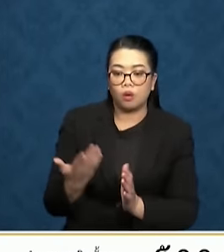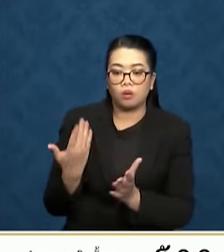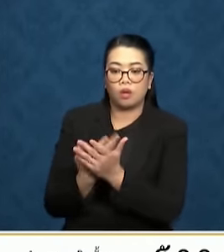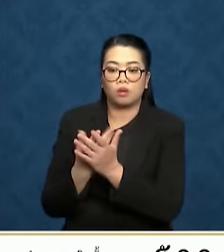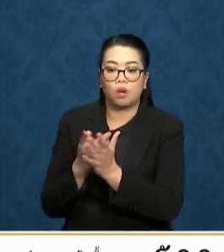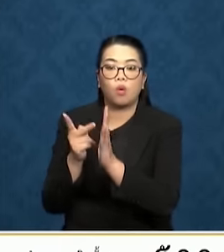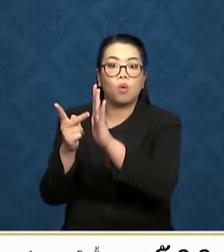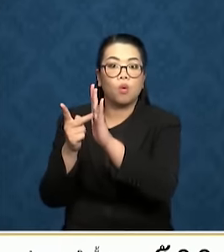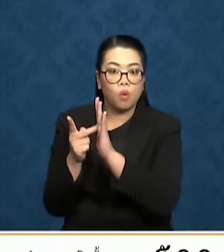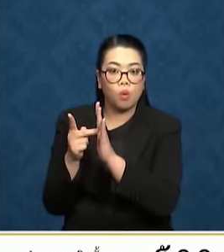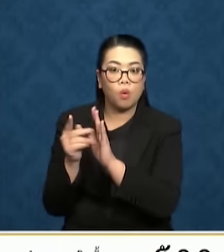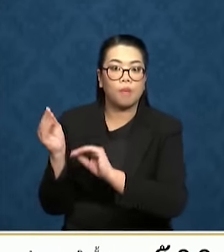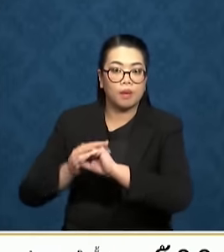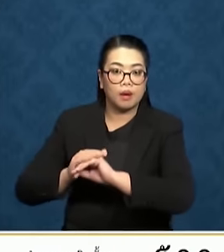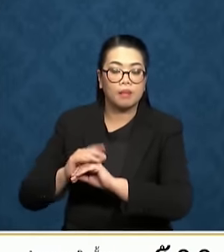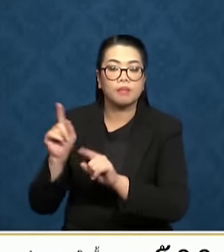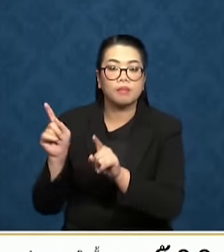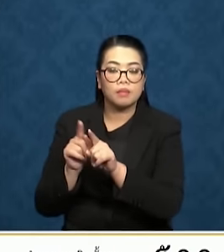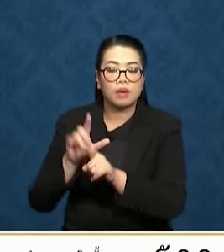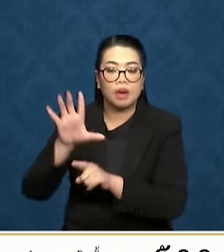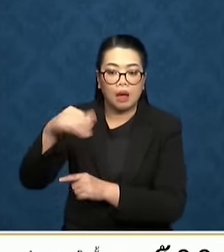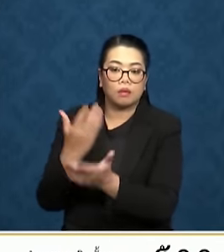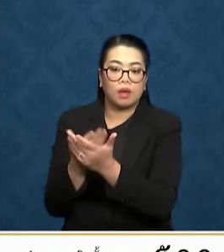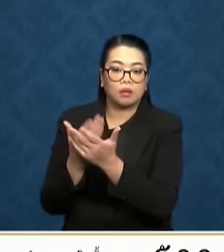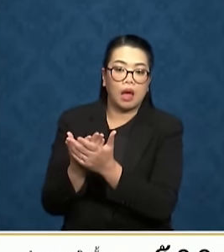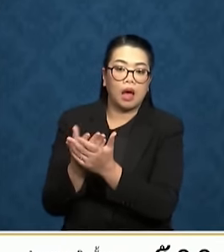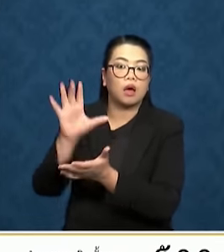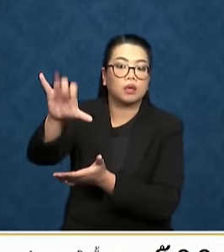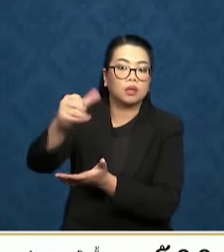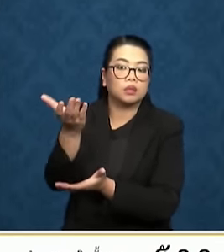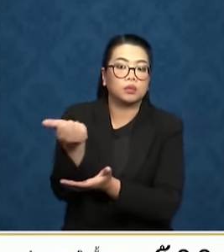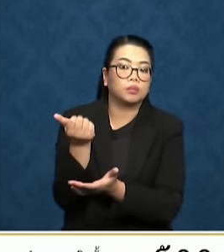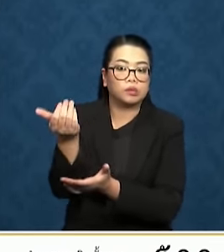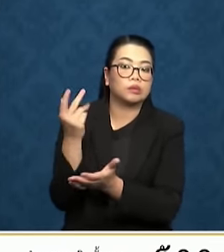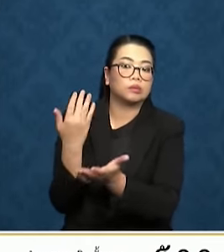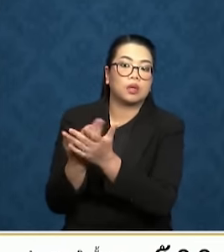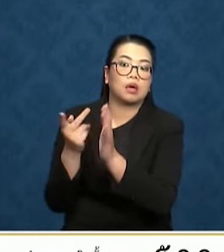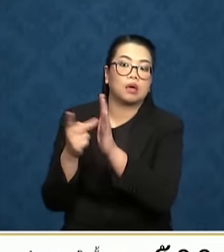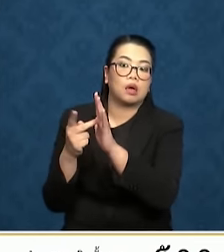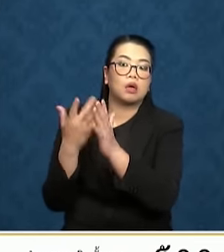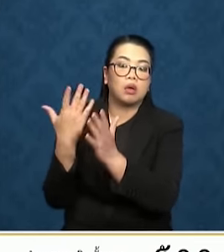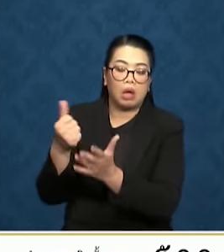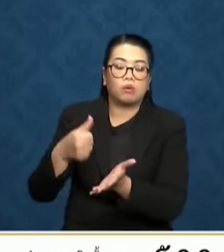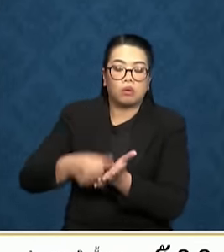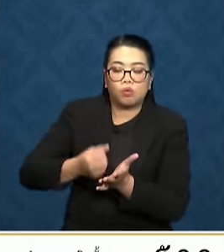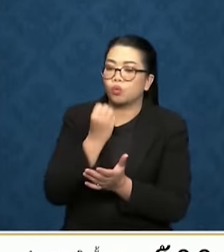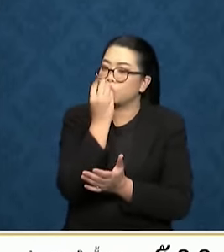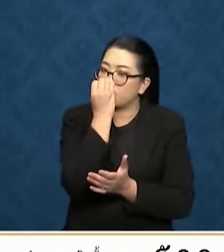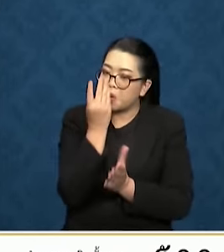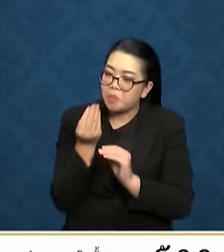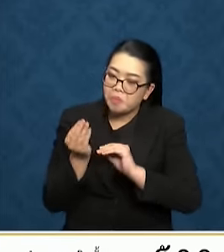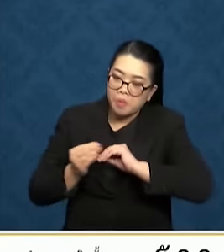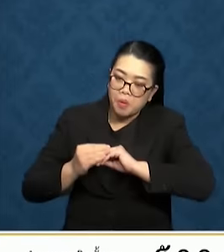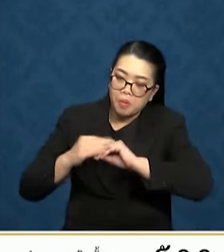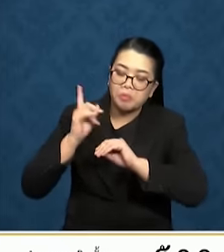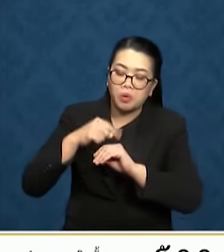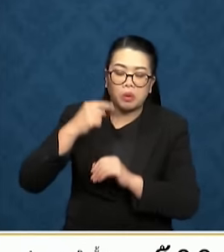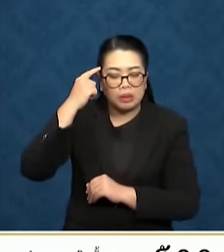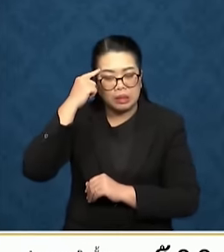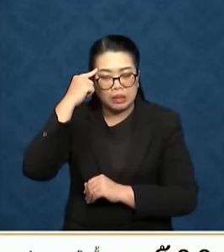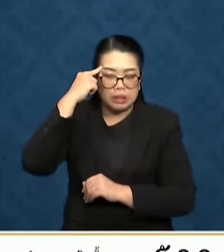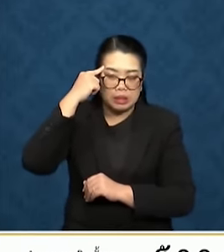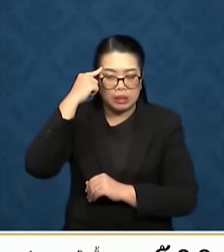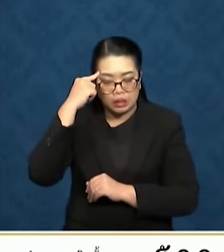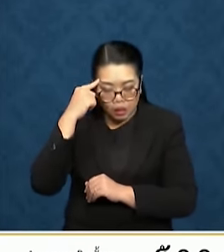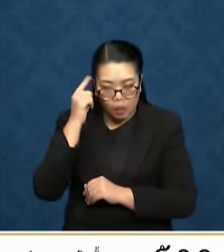เพิ่มซึ่งก็เสมือนกับการนำเงินจากอนาคตมาใช้แล้วก็มีราคาที่ต้องจ่ายก็ควรที่จะมีความรอบคอบแล้วก็คิดหน้า